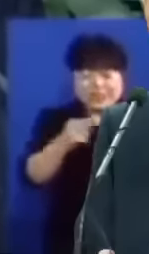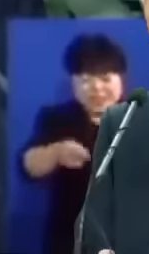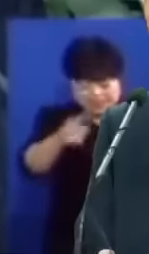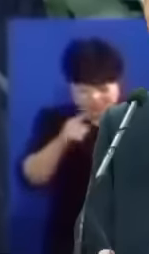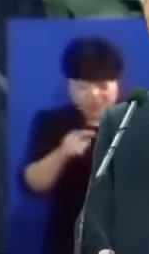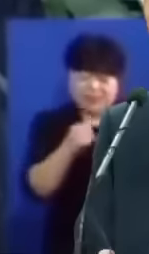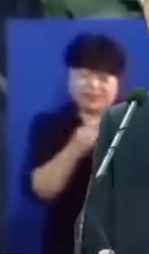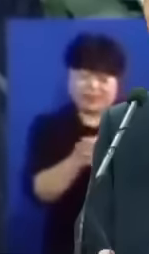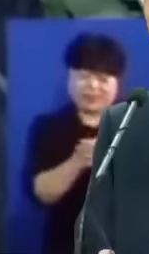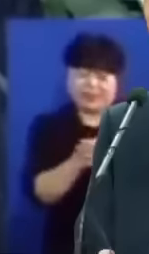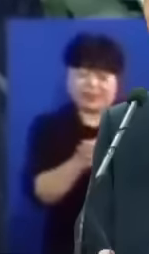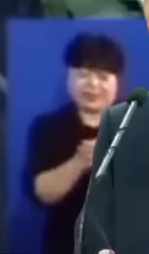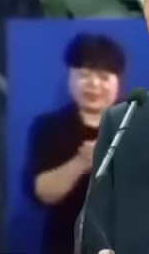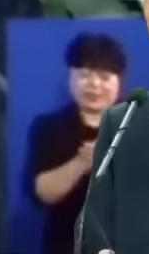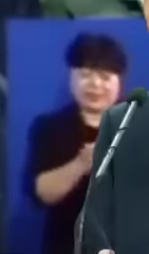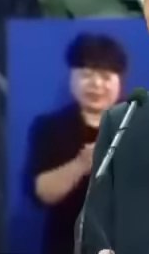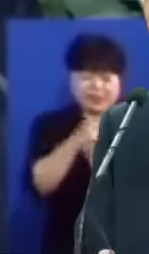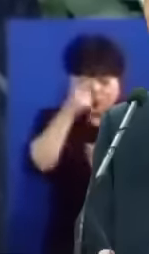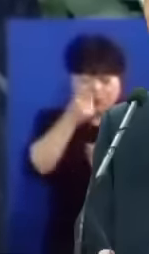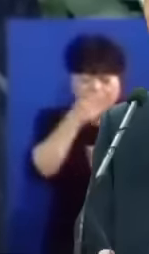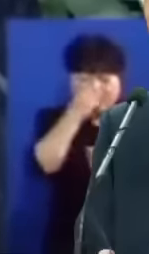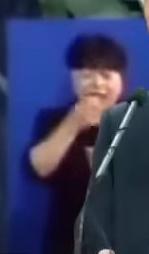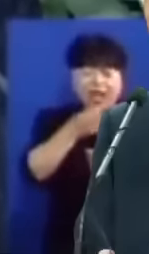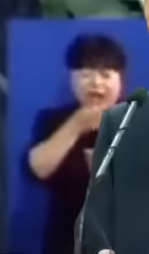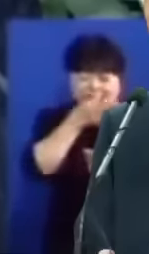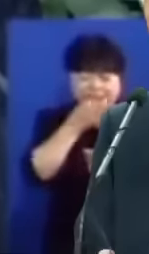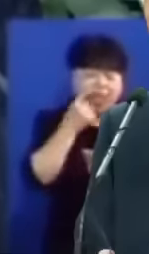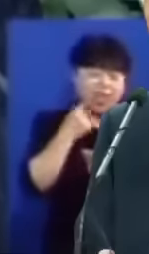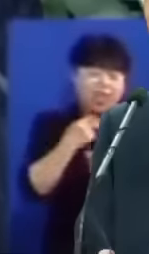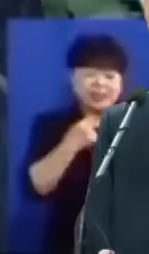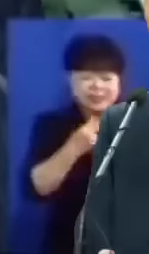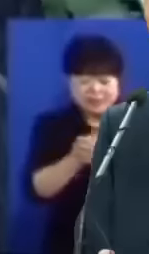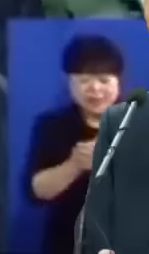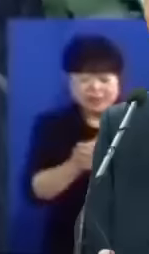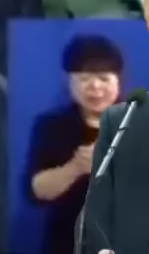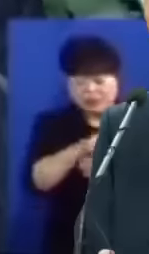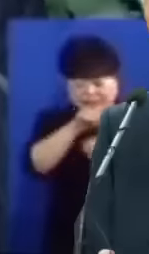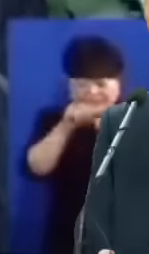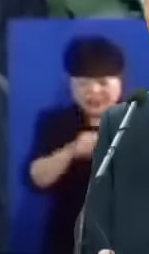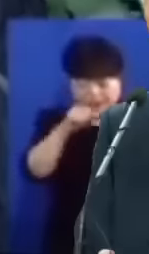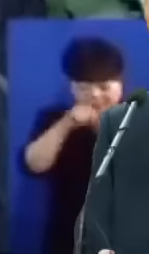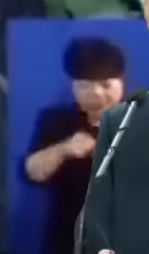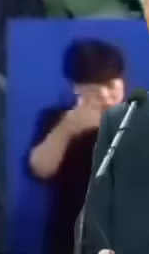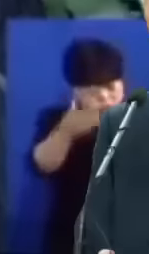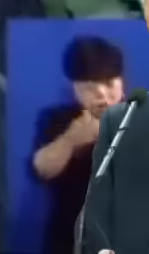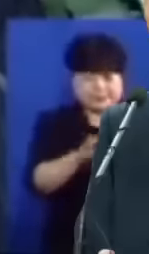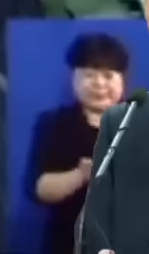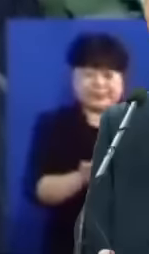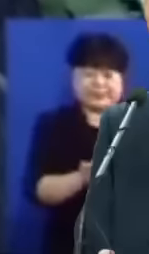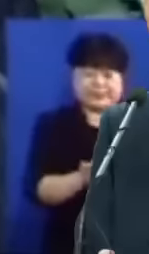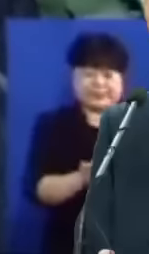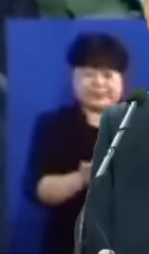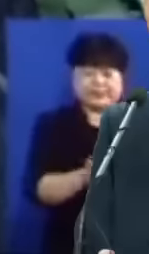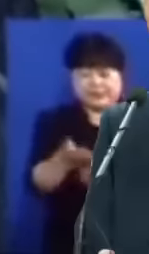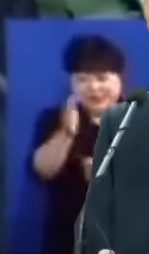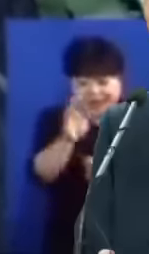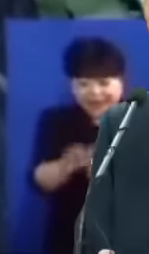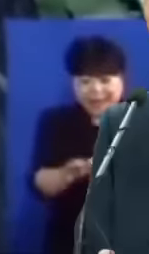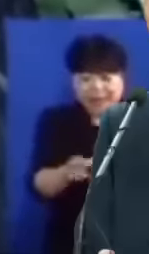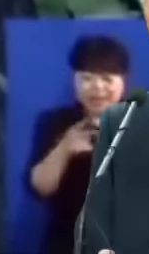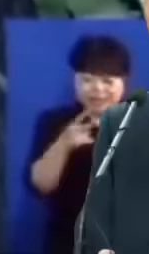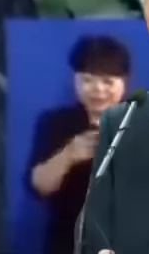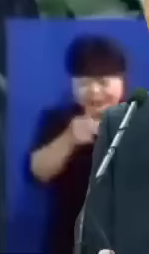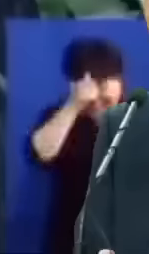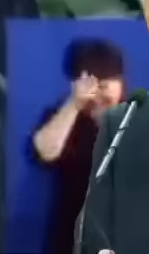들어와서 오만과 교만, 욕심과 탐심이 우리 생애를 망쳐놓은 것입니다. 그러나